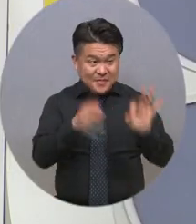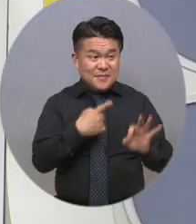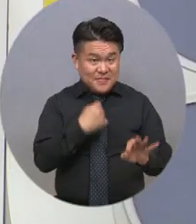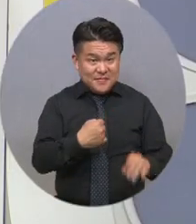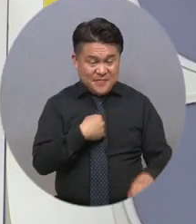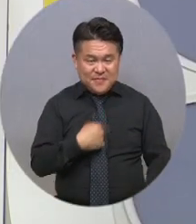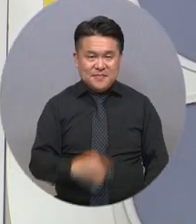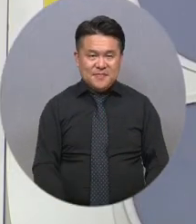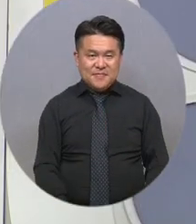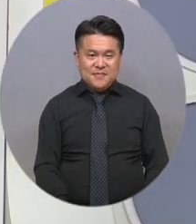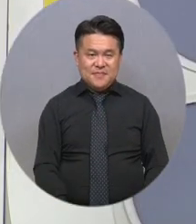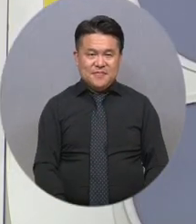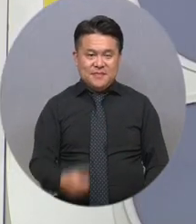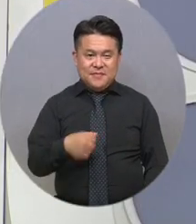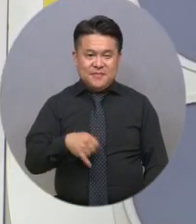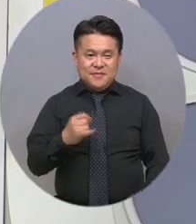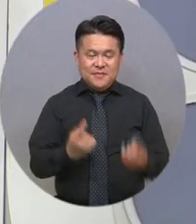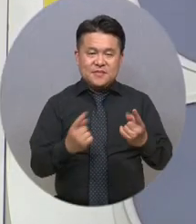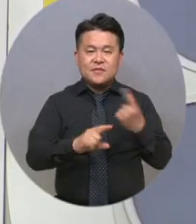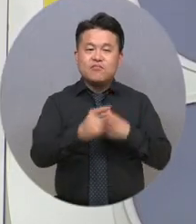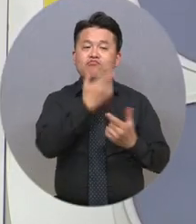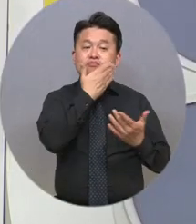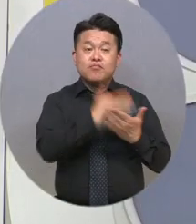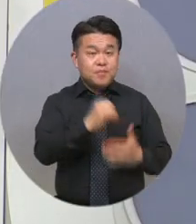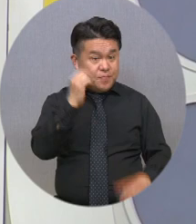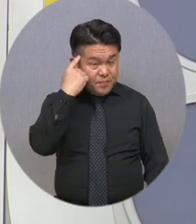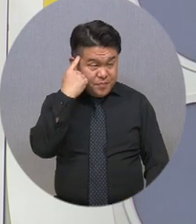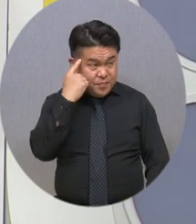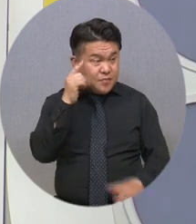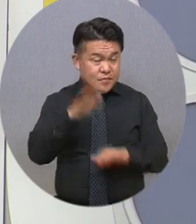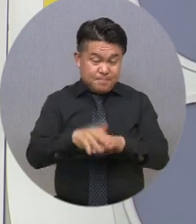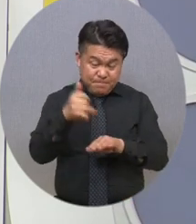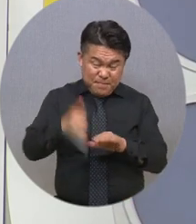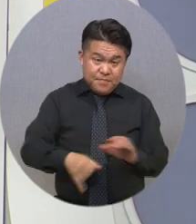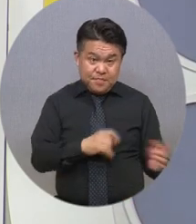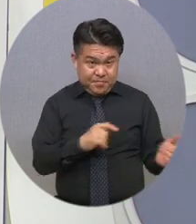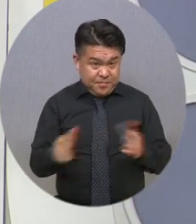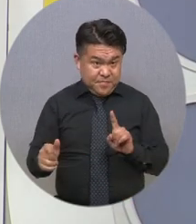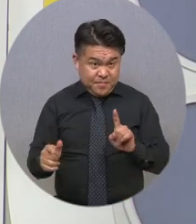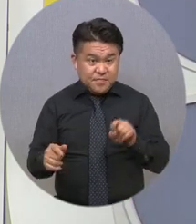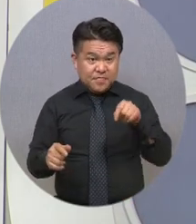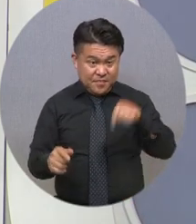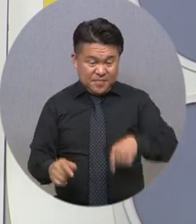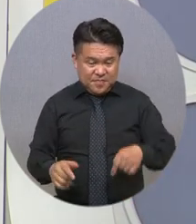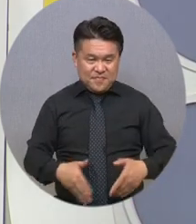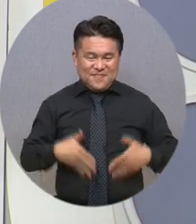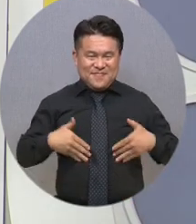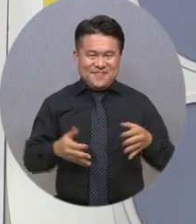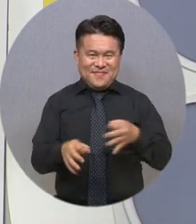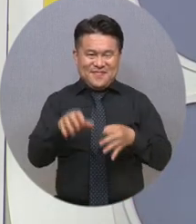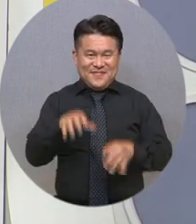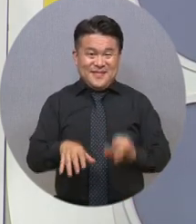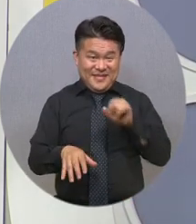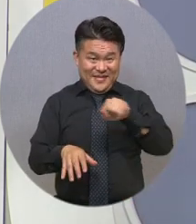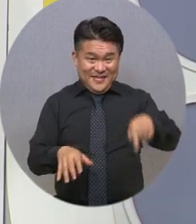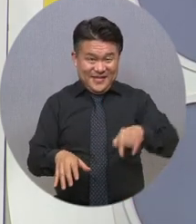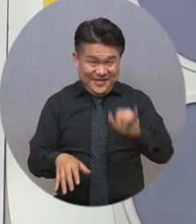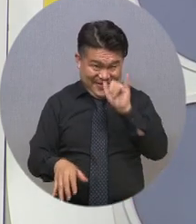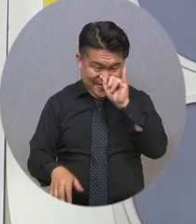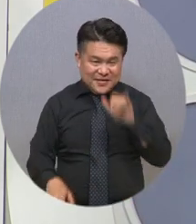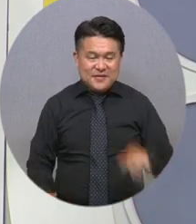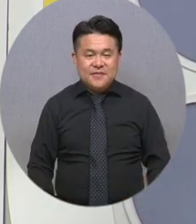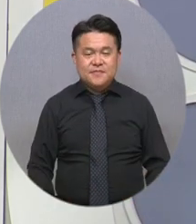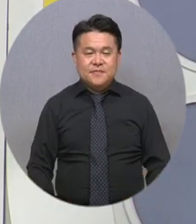하나인데 자식보다도 더 귀하게 농사 지은 것들이 바로 이 남도장터에 있습니다.